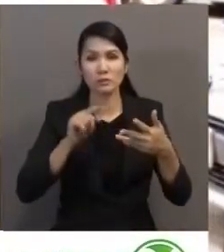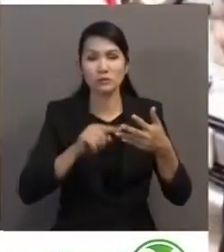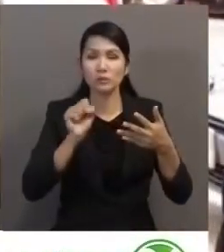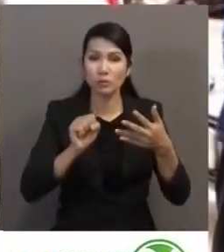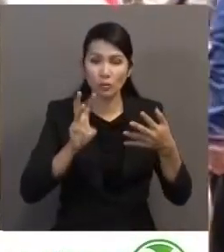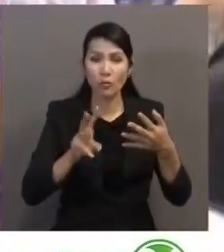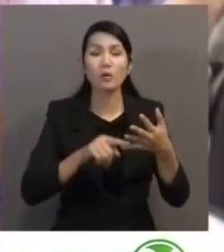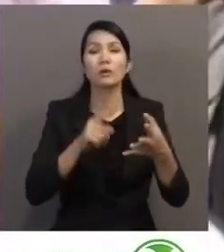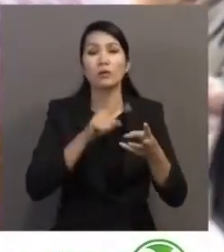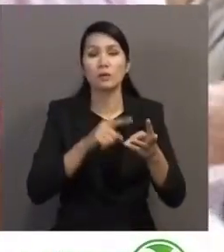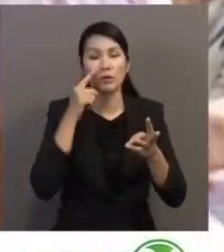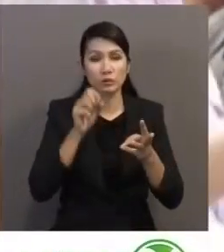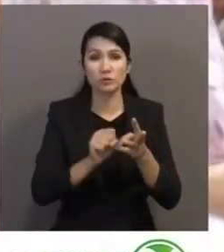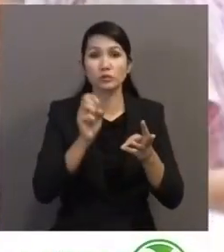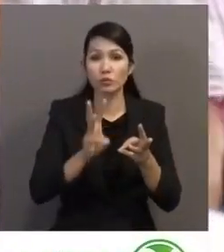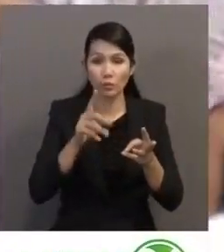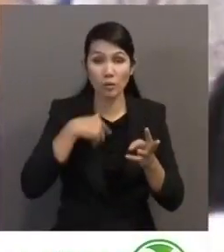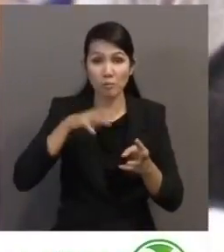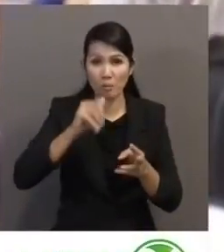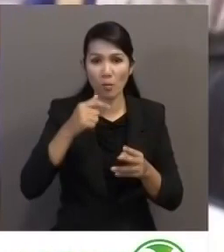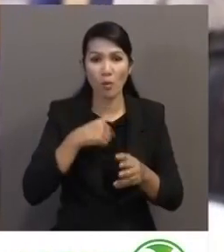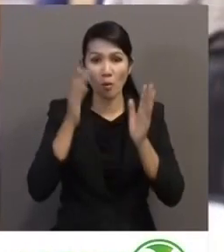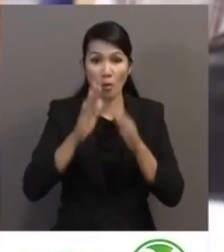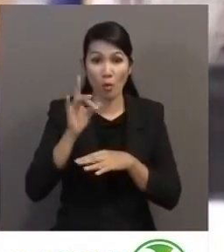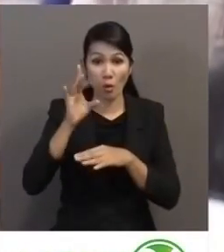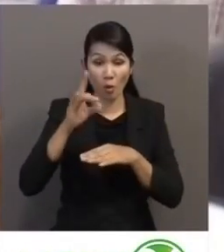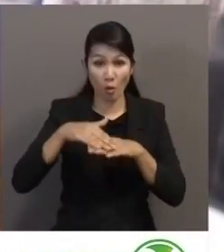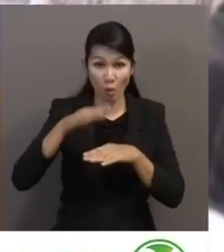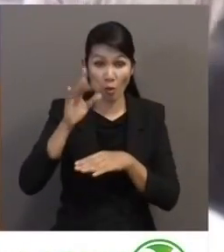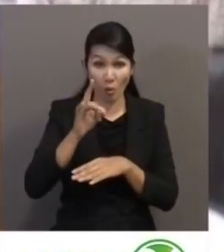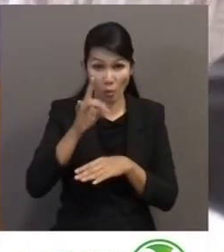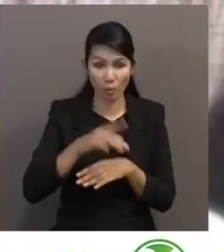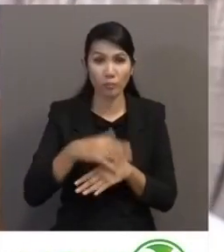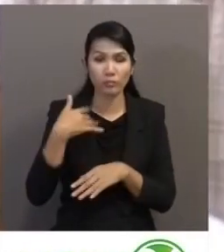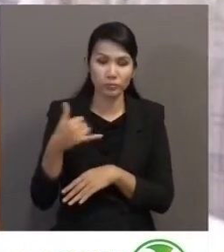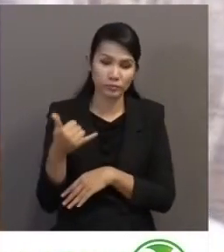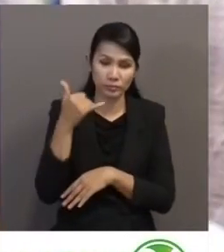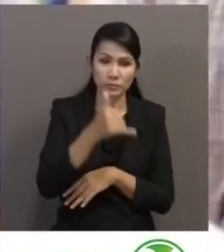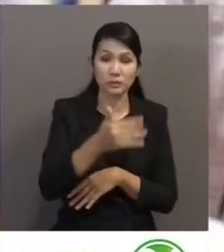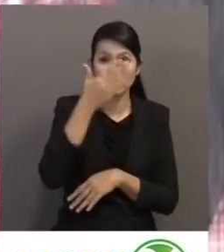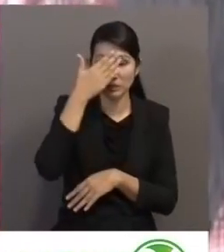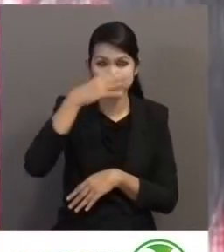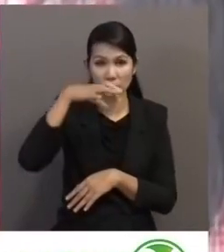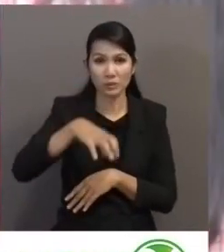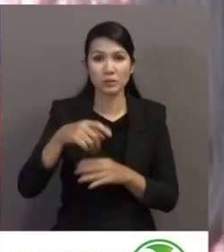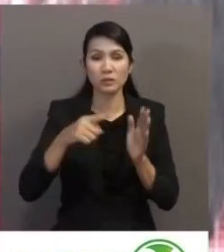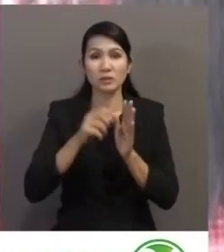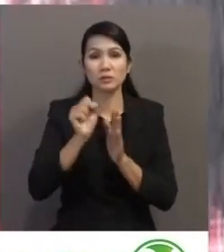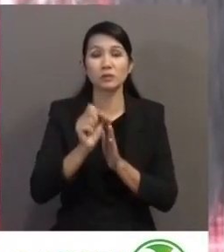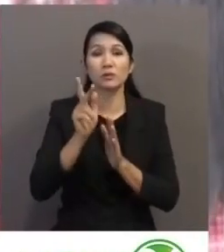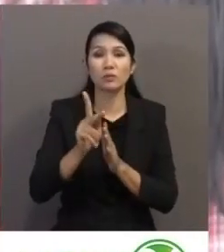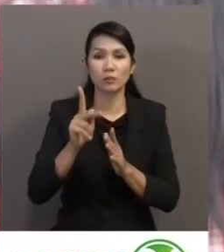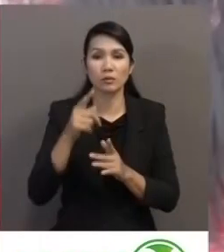ดินและอำเภอเมืองสกลนครมากกว่า100คนเขารวมตัวกันเดินทางไปที่หน้าศาลากลางจังหวัดสกลนคร